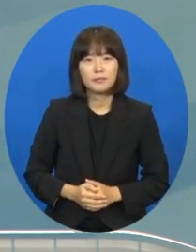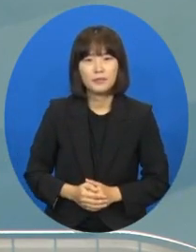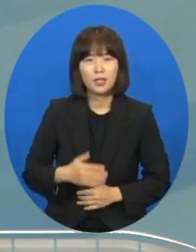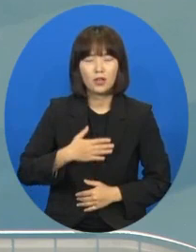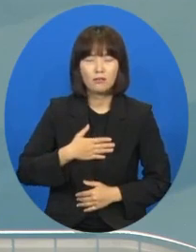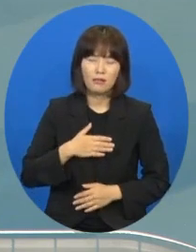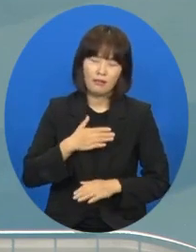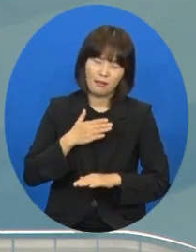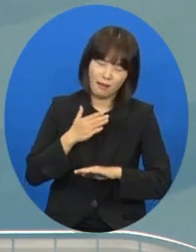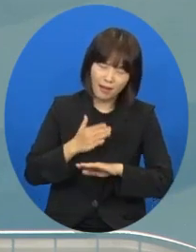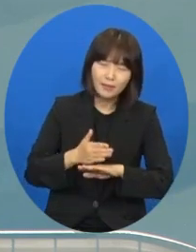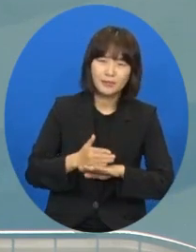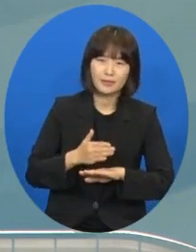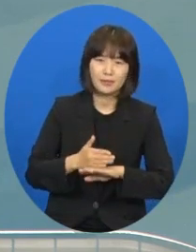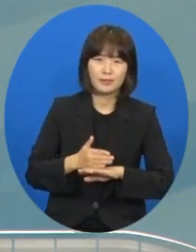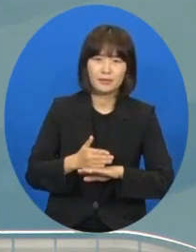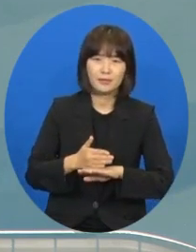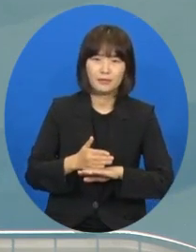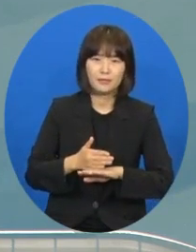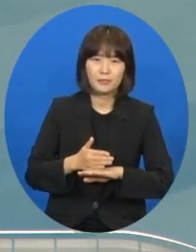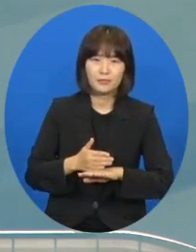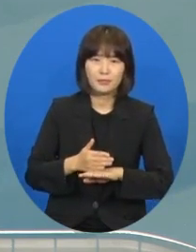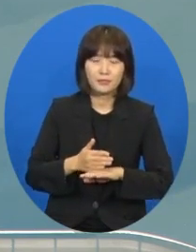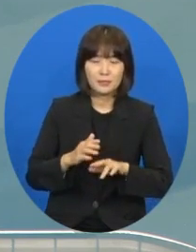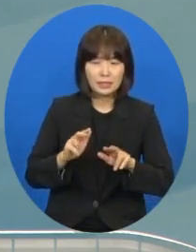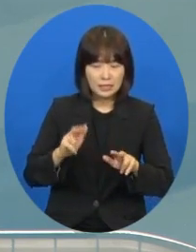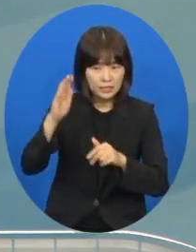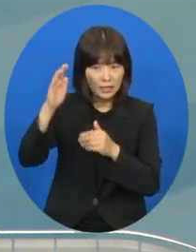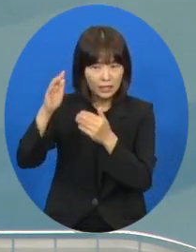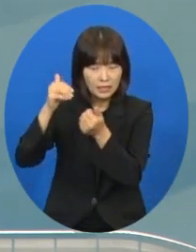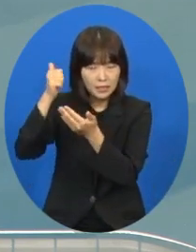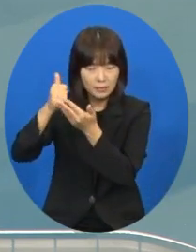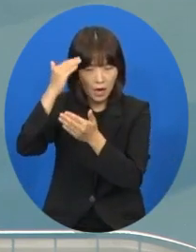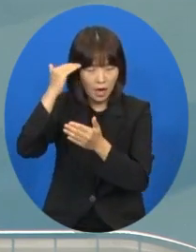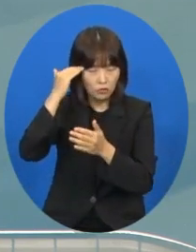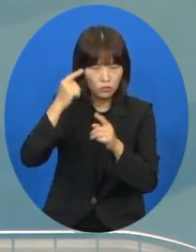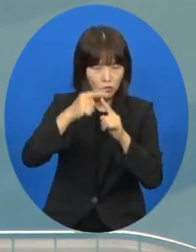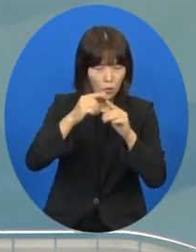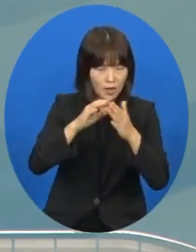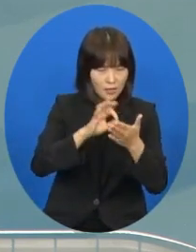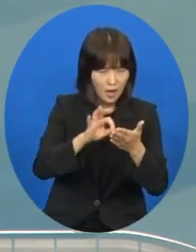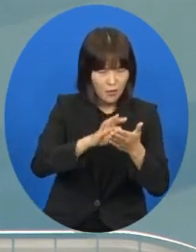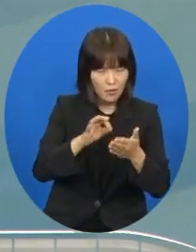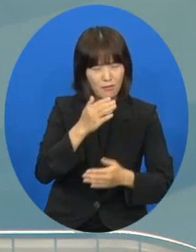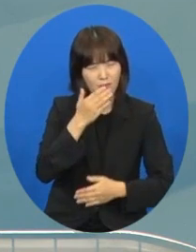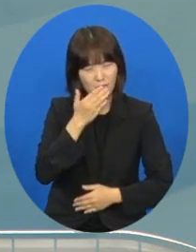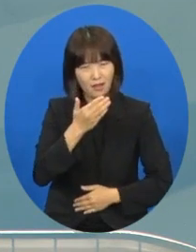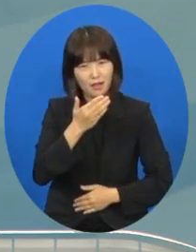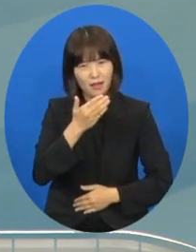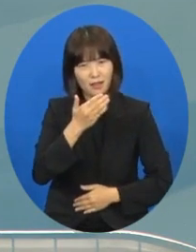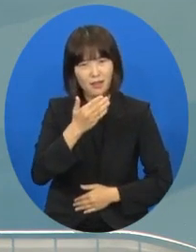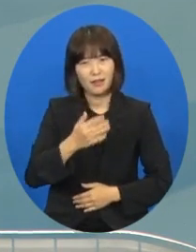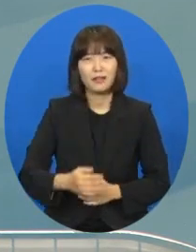저는 감사하더라고. 이제 하나님이 한국 교회를 쓰실 모양이다.